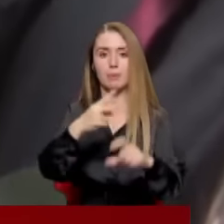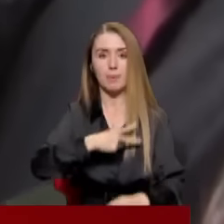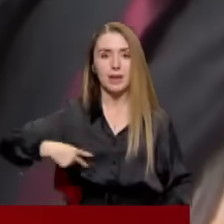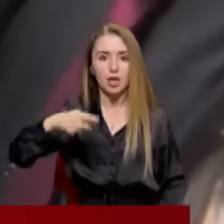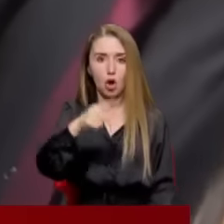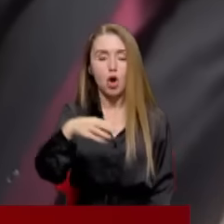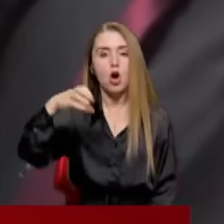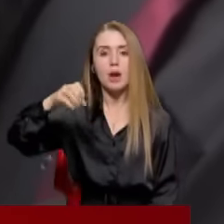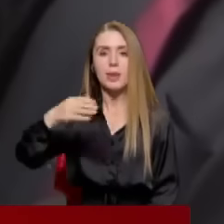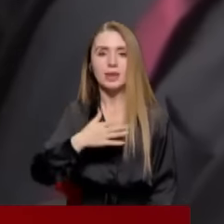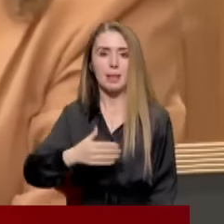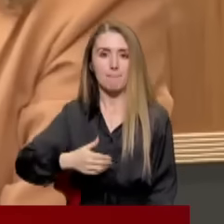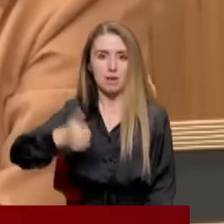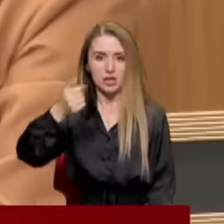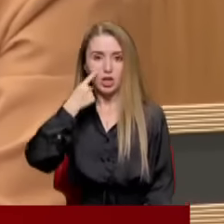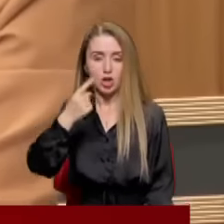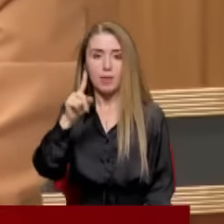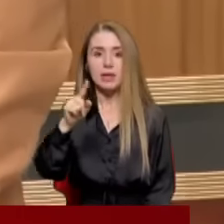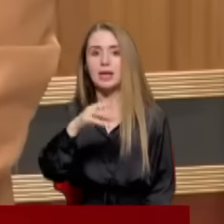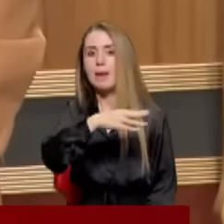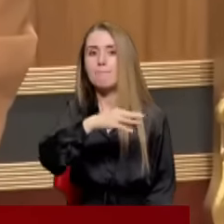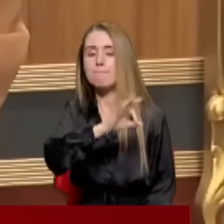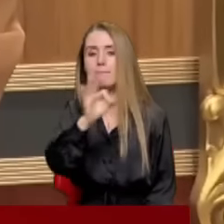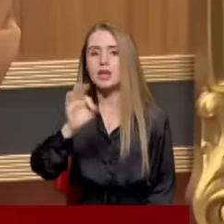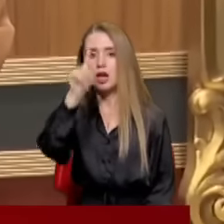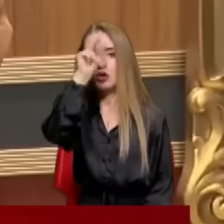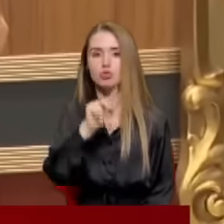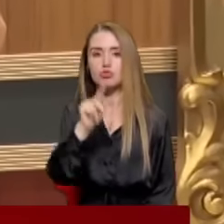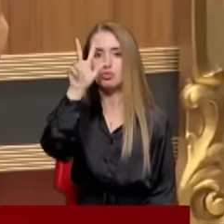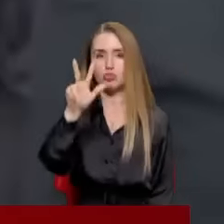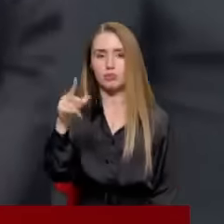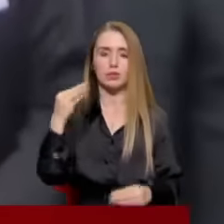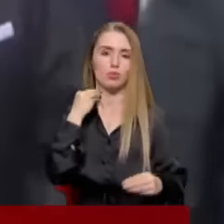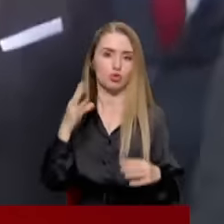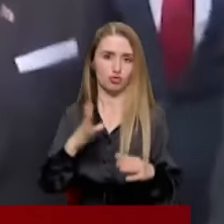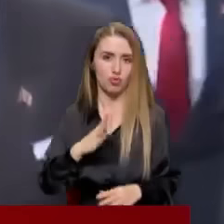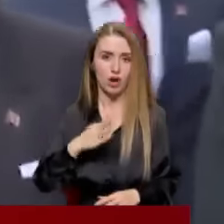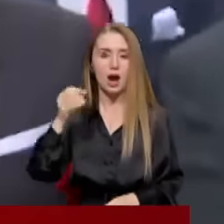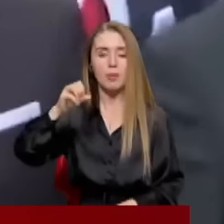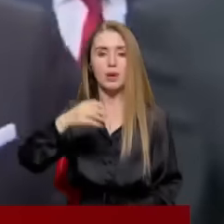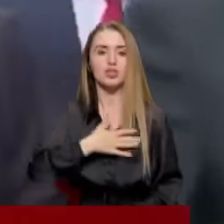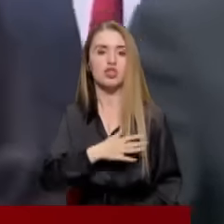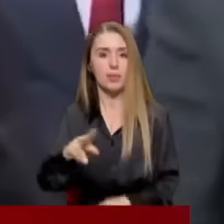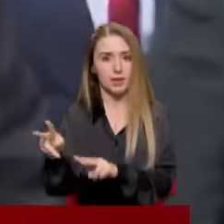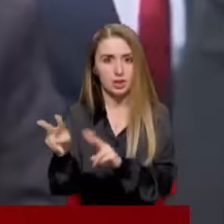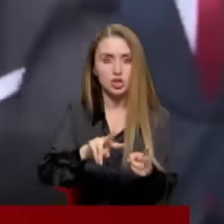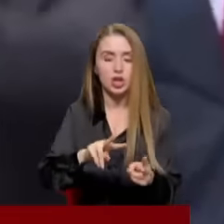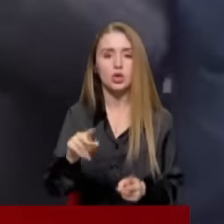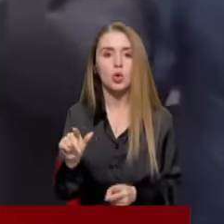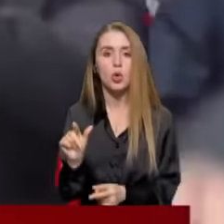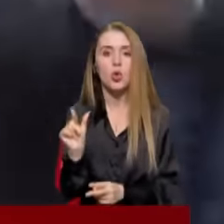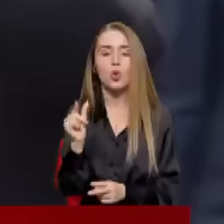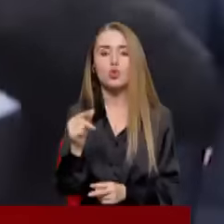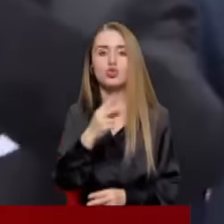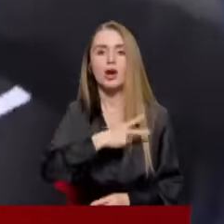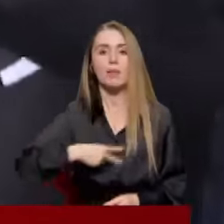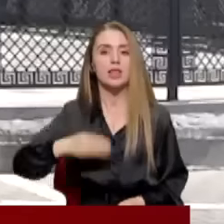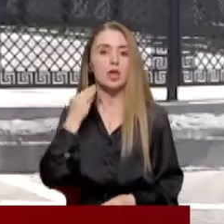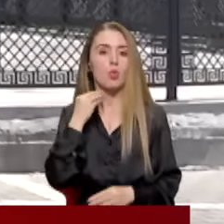Belediyesi AK Partili Başkan'dan 1 milyar 103 milyon lira borçla devralındı. AK Parti'den CHP'ye geçen Uşak Belediyesi'nin de